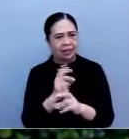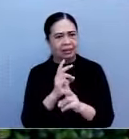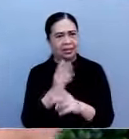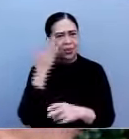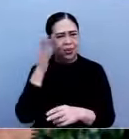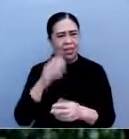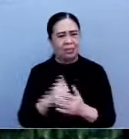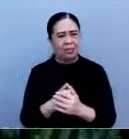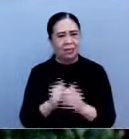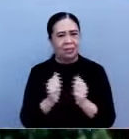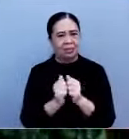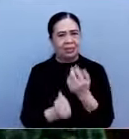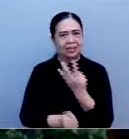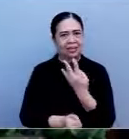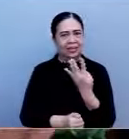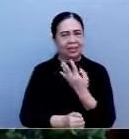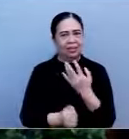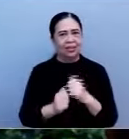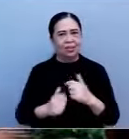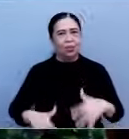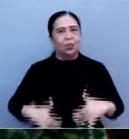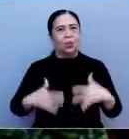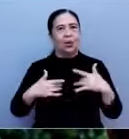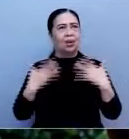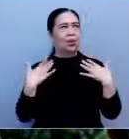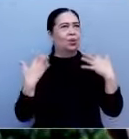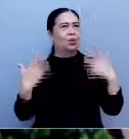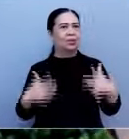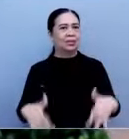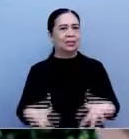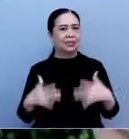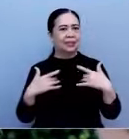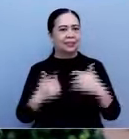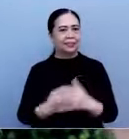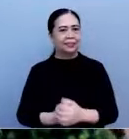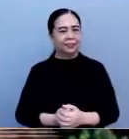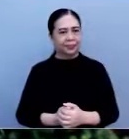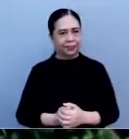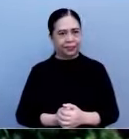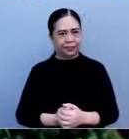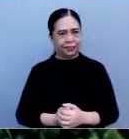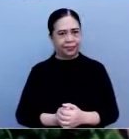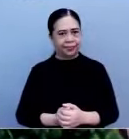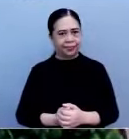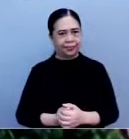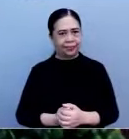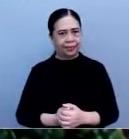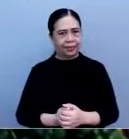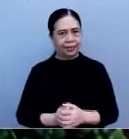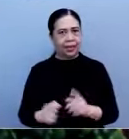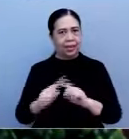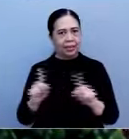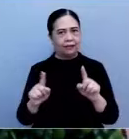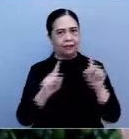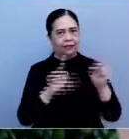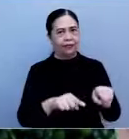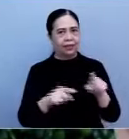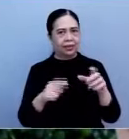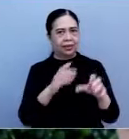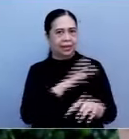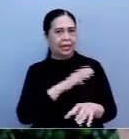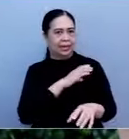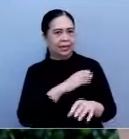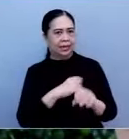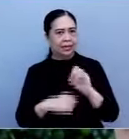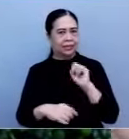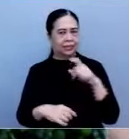pag kasama ko sila, parang nabubuhay yung ano kasi kami, kumbaga parang iba yung personality namin ni Steven. Si Steven